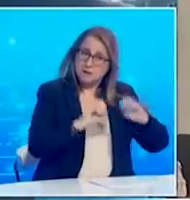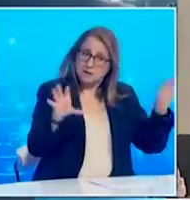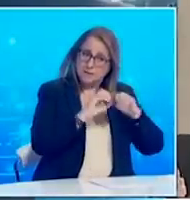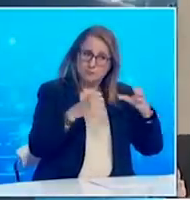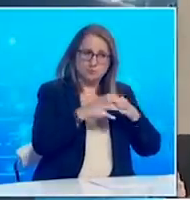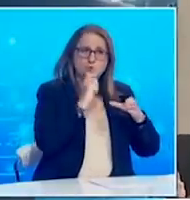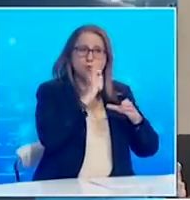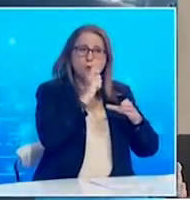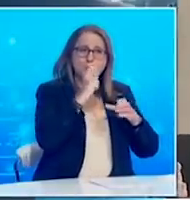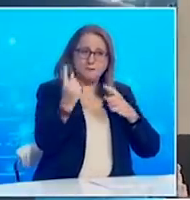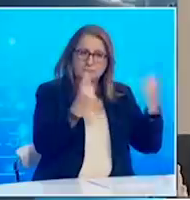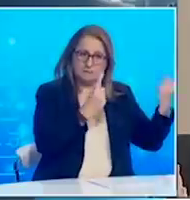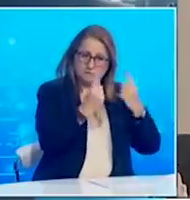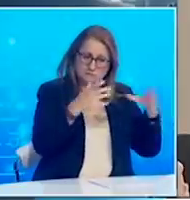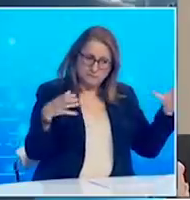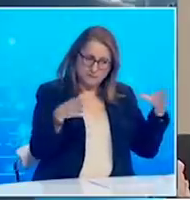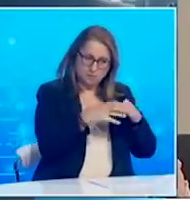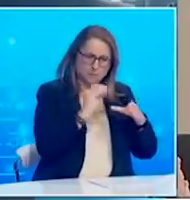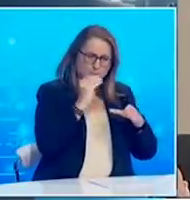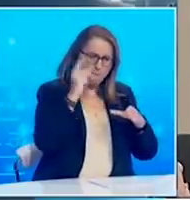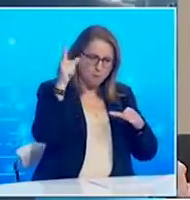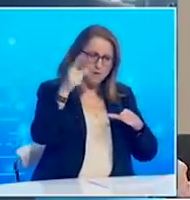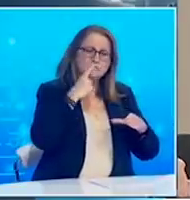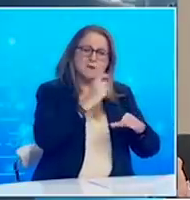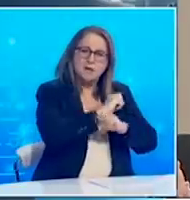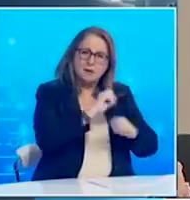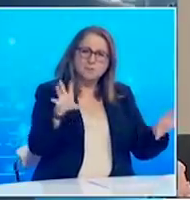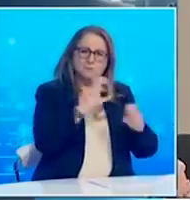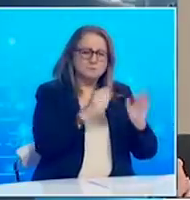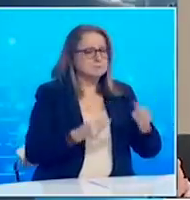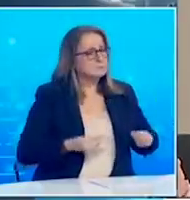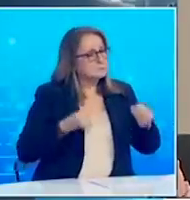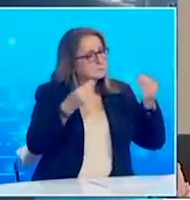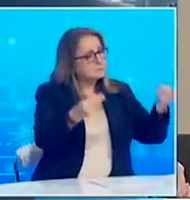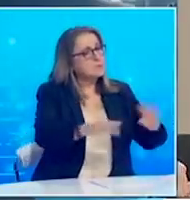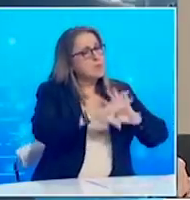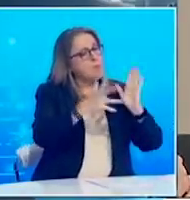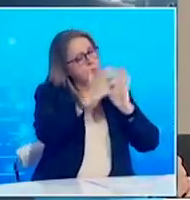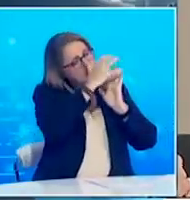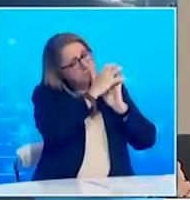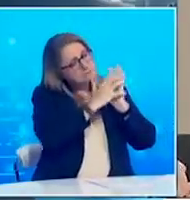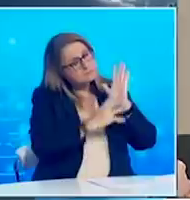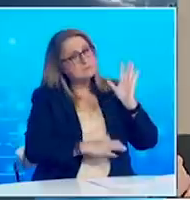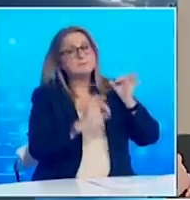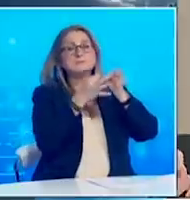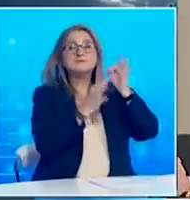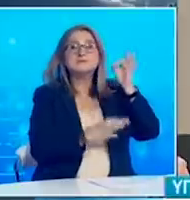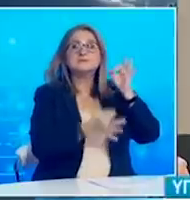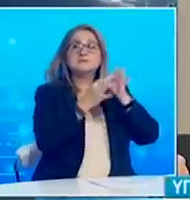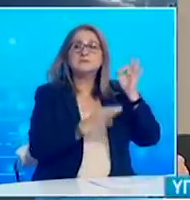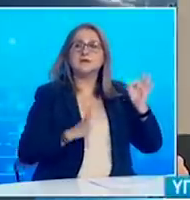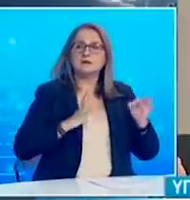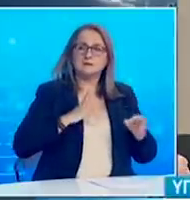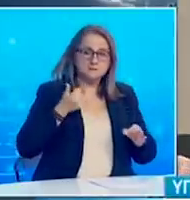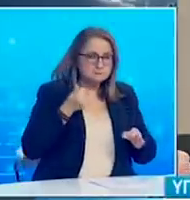κομμάτων στην αρμόδια Επιτροπή της Βουλής, έχουμε δώσει σαφή εικόνα των στοιχείων και των αριθμών σε ό,τι αφορά